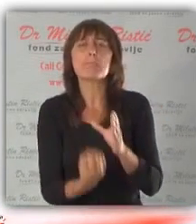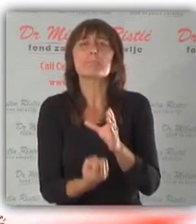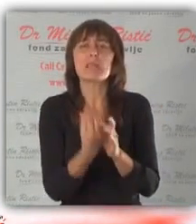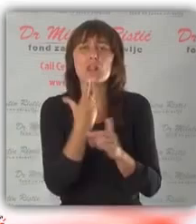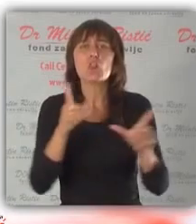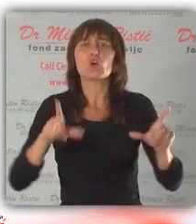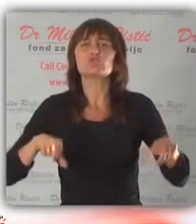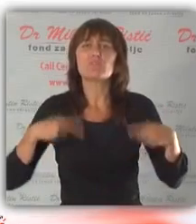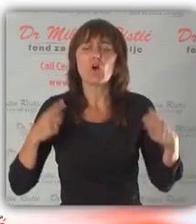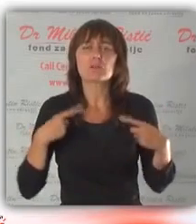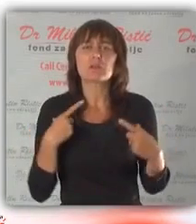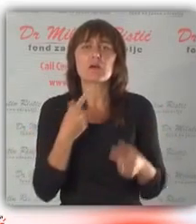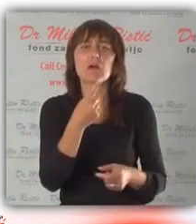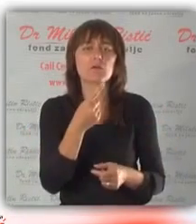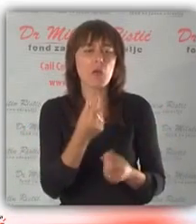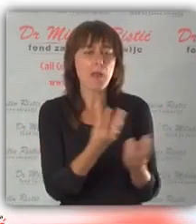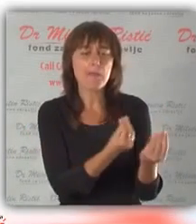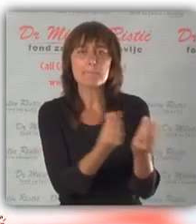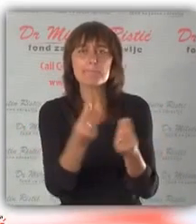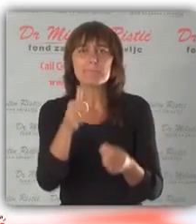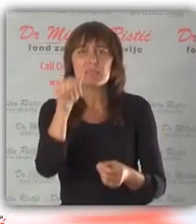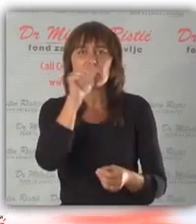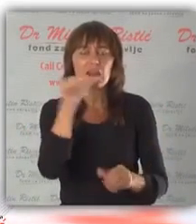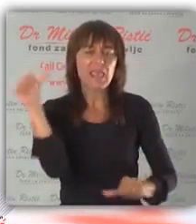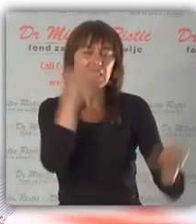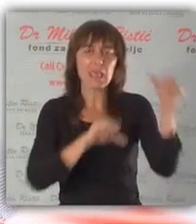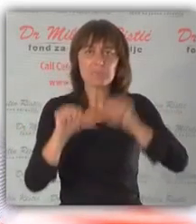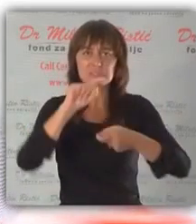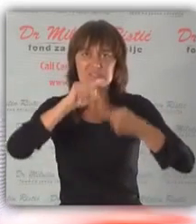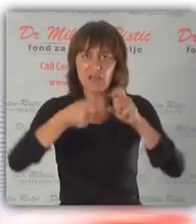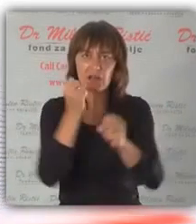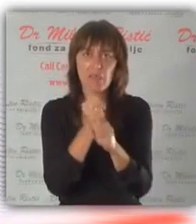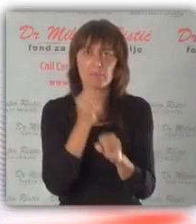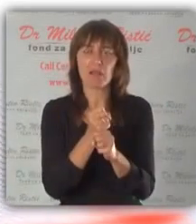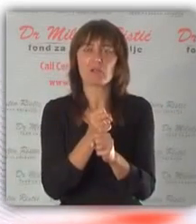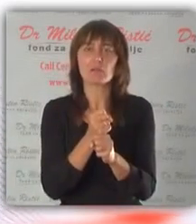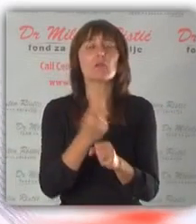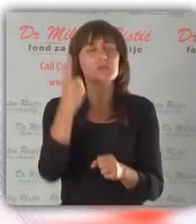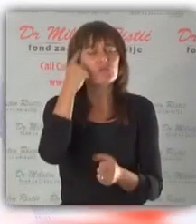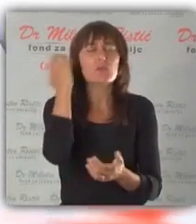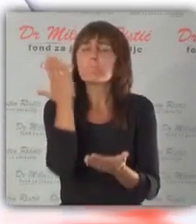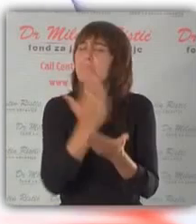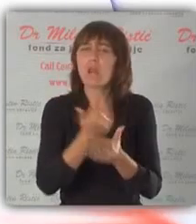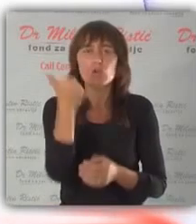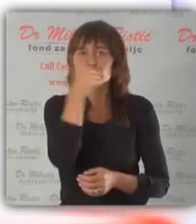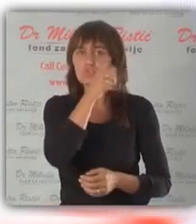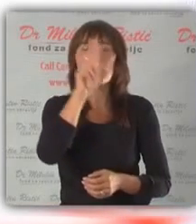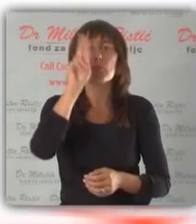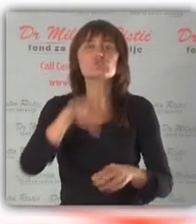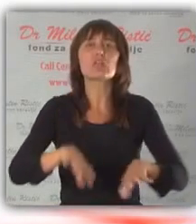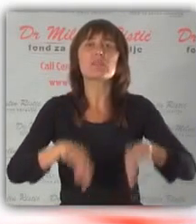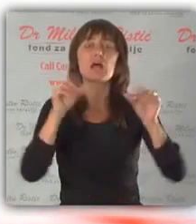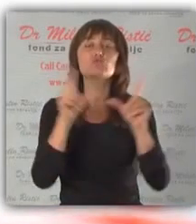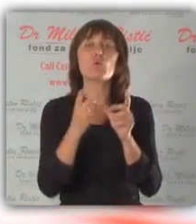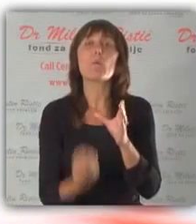biljnog, životinskog, mineralnog porekla, napravljeni od hemijskih elemenata, dakle, bilo šta što